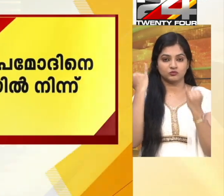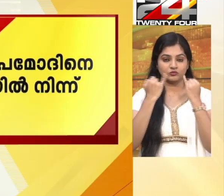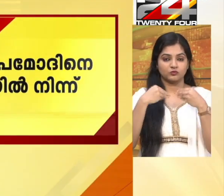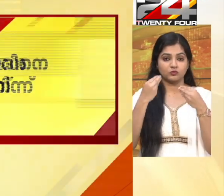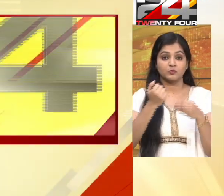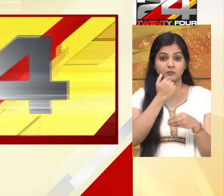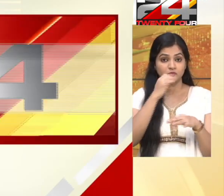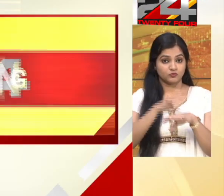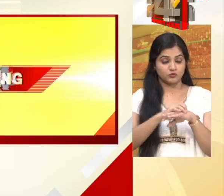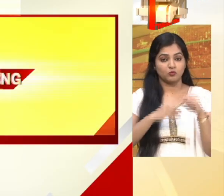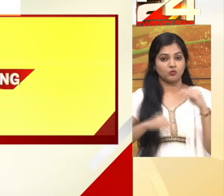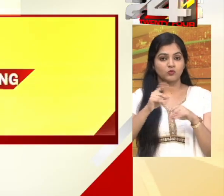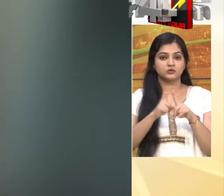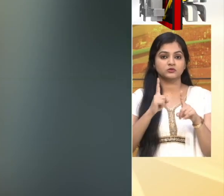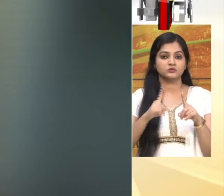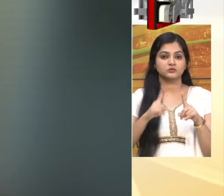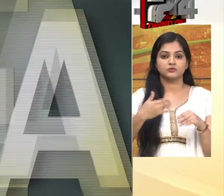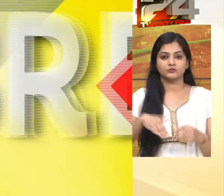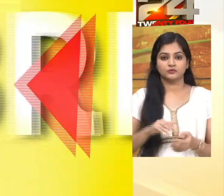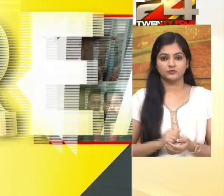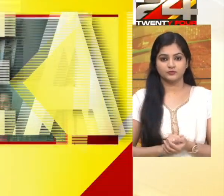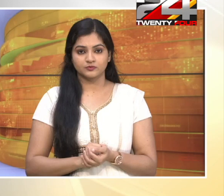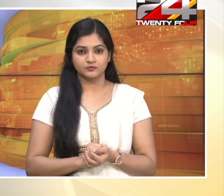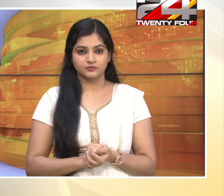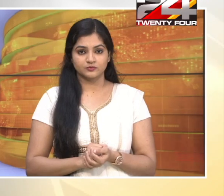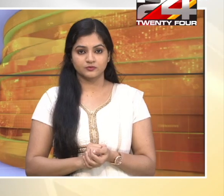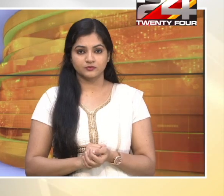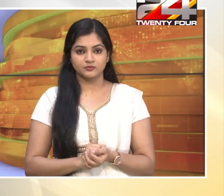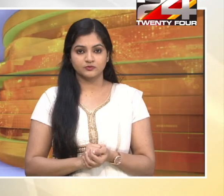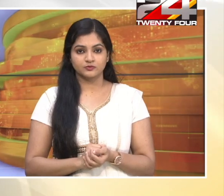നിലവിലുള്ള തീരുമാനം. പ്രജിൻ ഷെഫീദ് റൌത്തറാണ് വിവരങ്ങൾ നൽകിയത്.